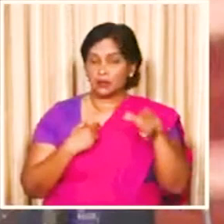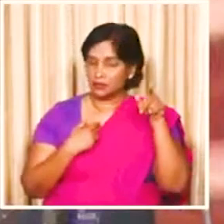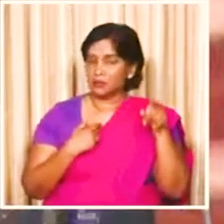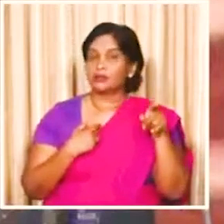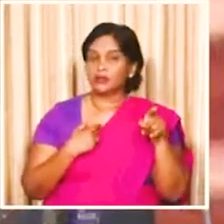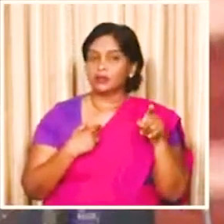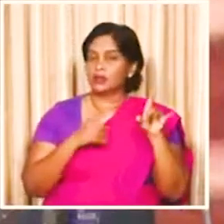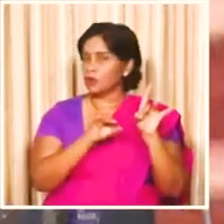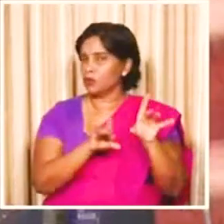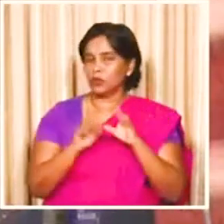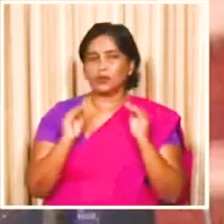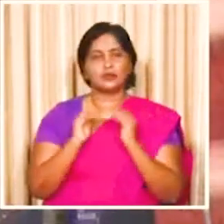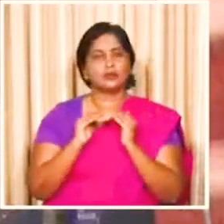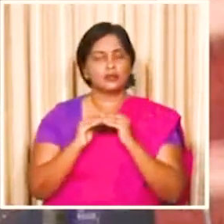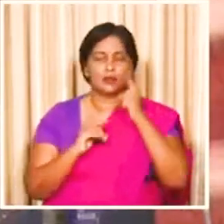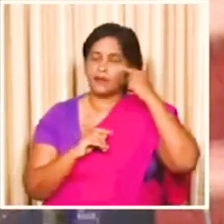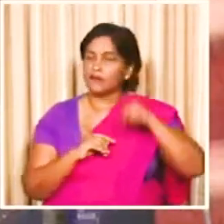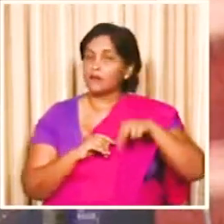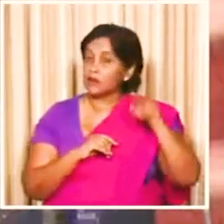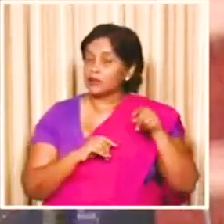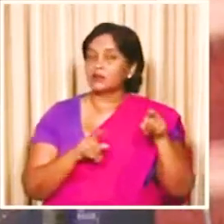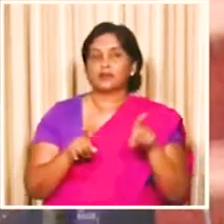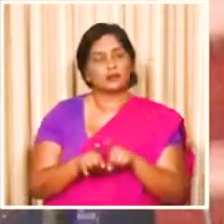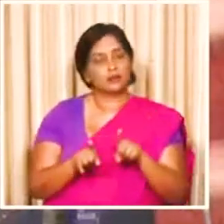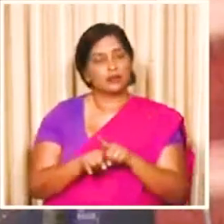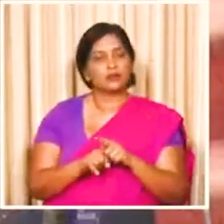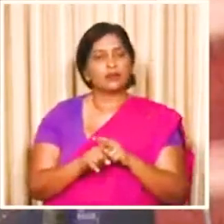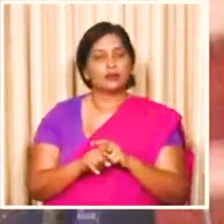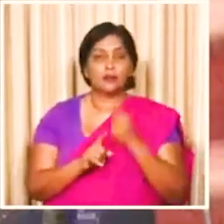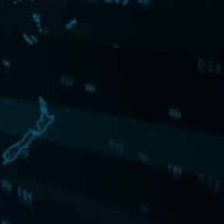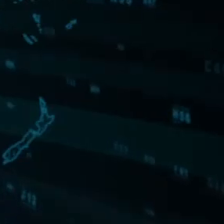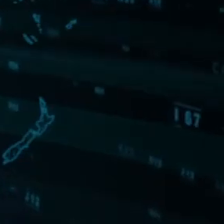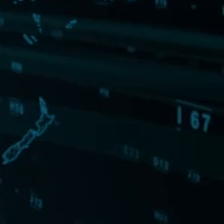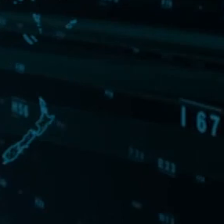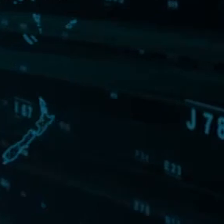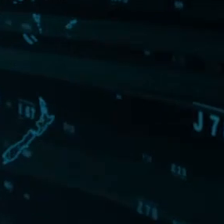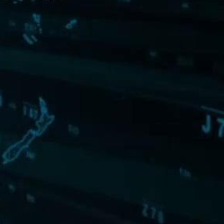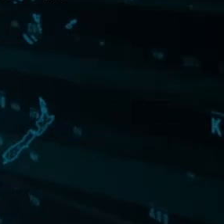பொருளாதாரத்தை மீட்டெடுத்து தருவார்கள் என்று கூறி விடைபெறுகிறேன். நன்றி, வணக்கம். தேங்க்யூ.